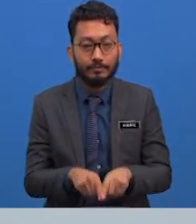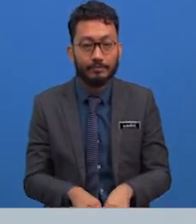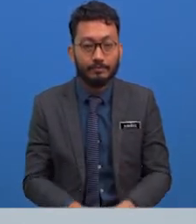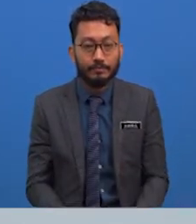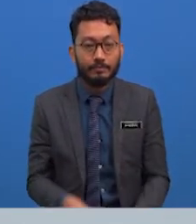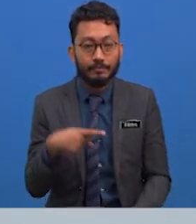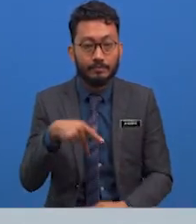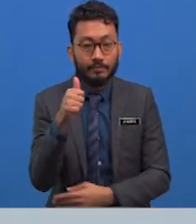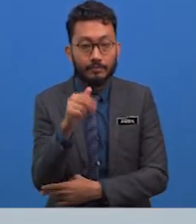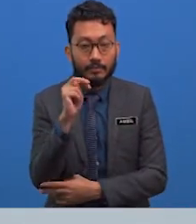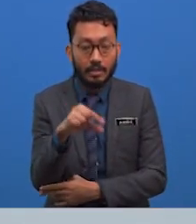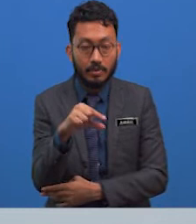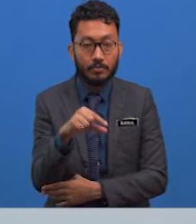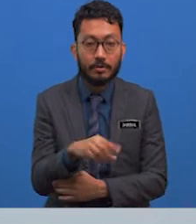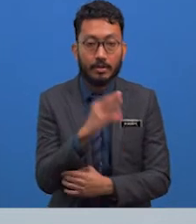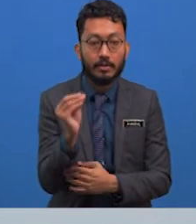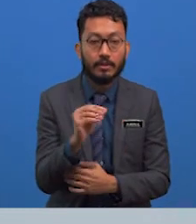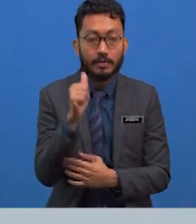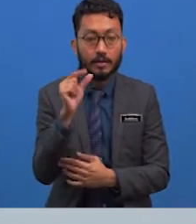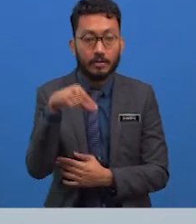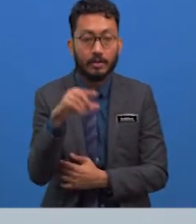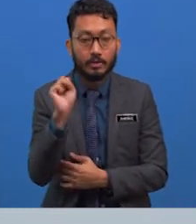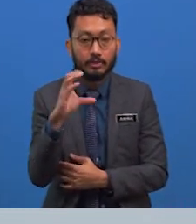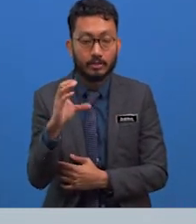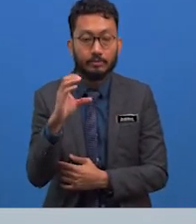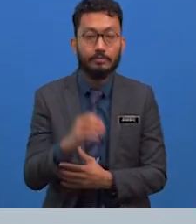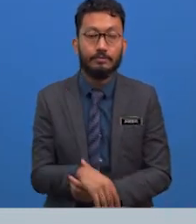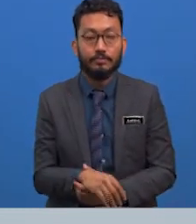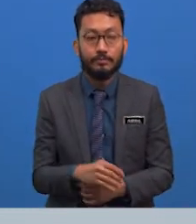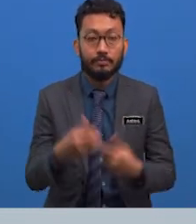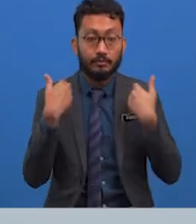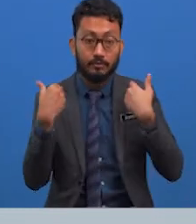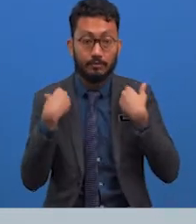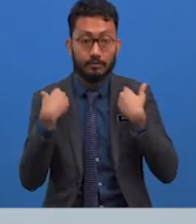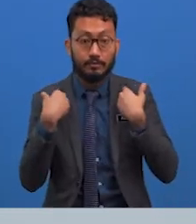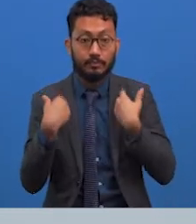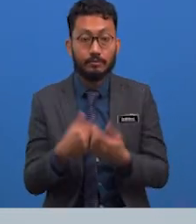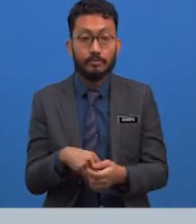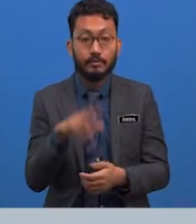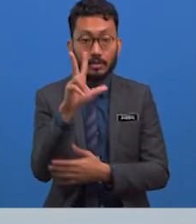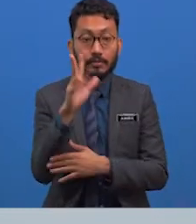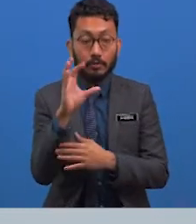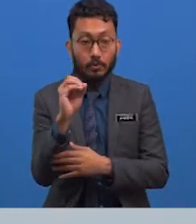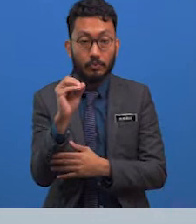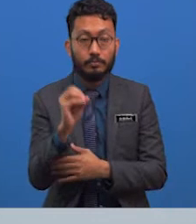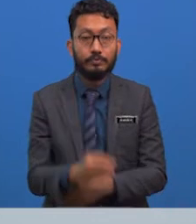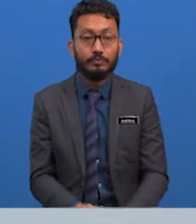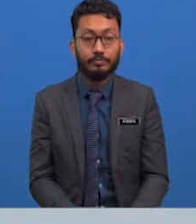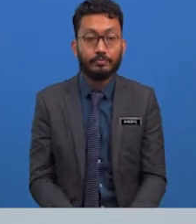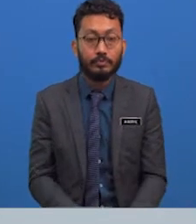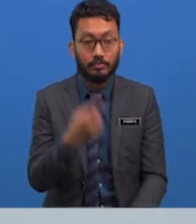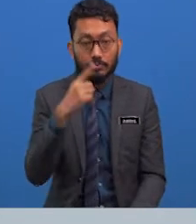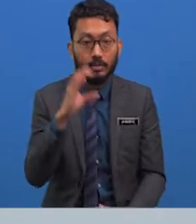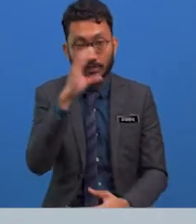sudut PAQ dan AQC yang bernilai 30 darjah. Akhir sekali,